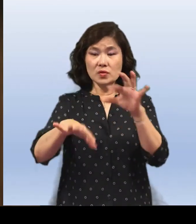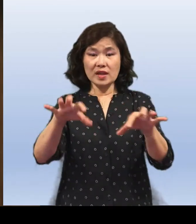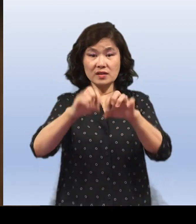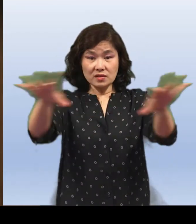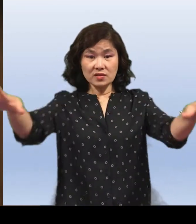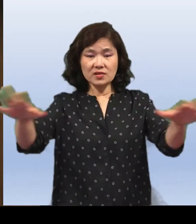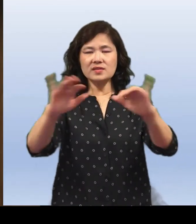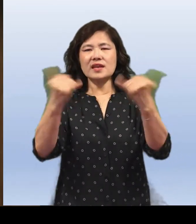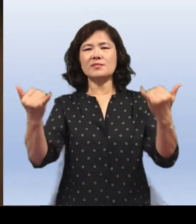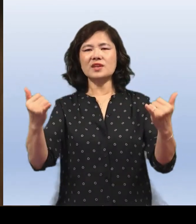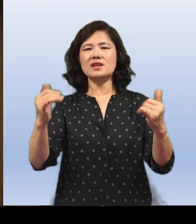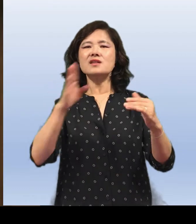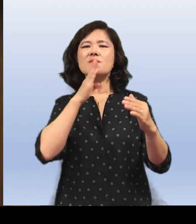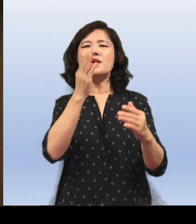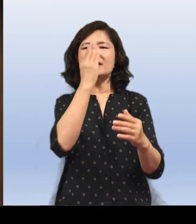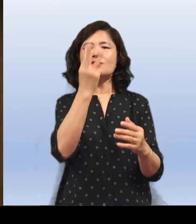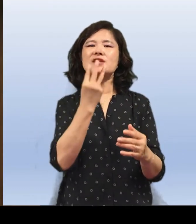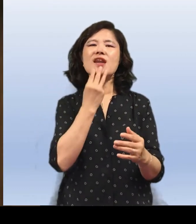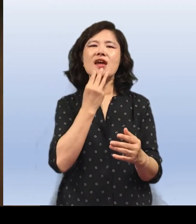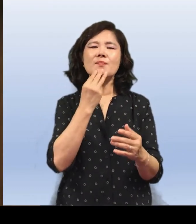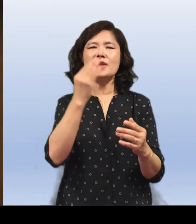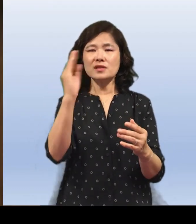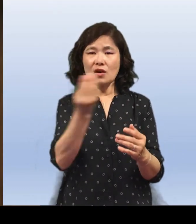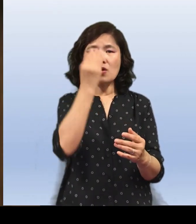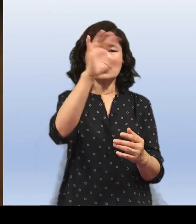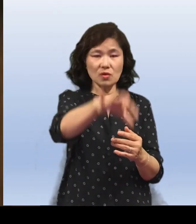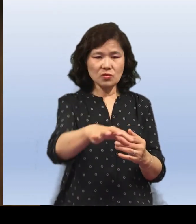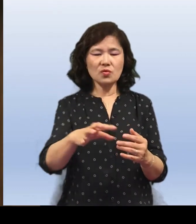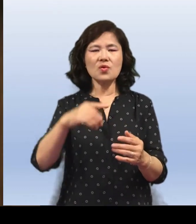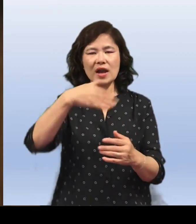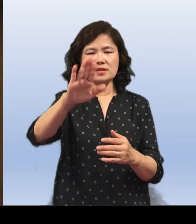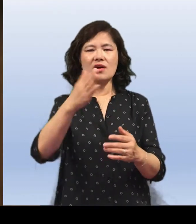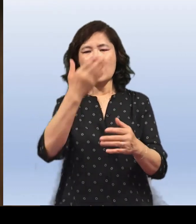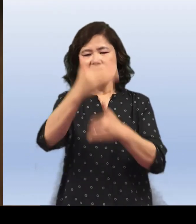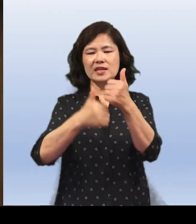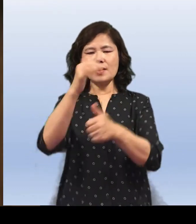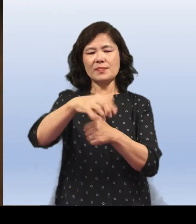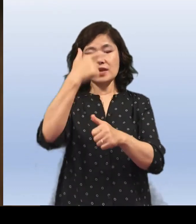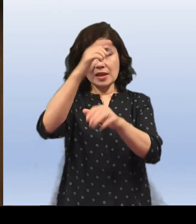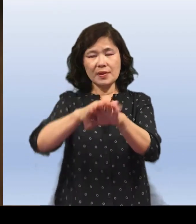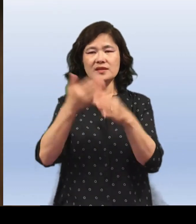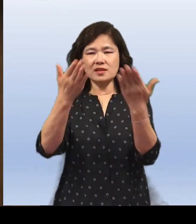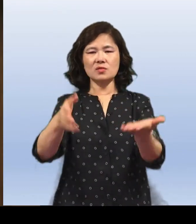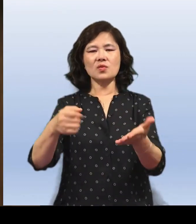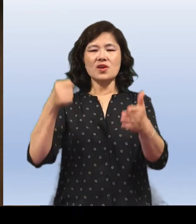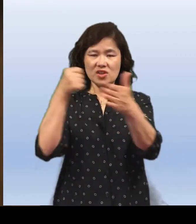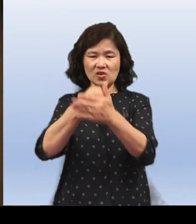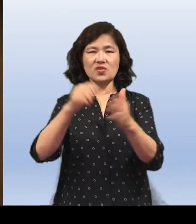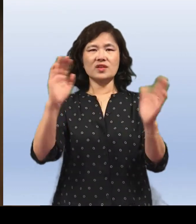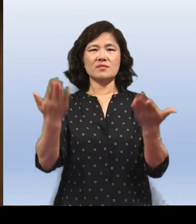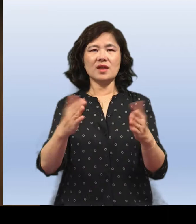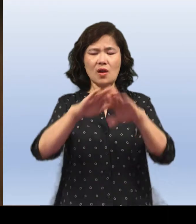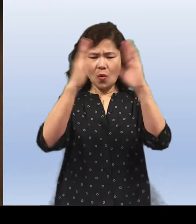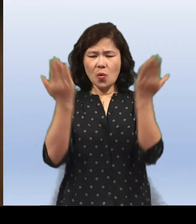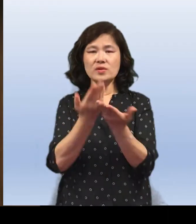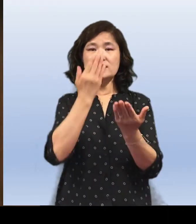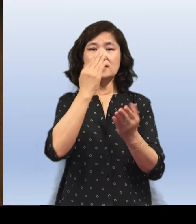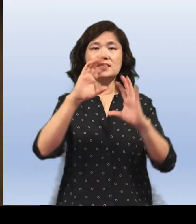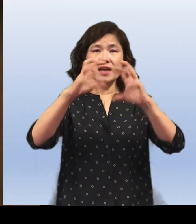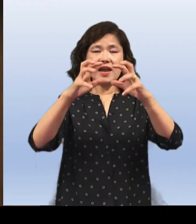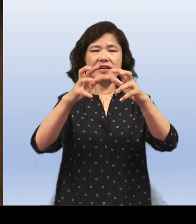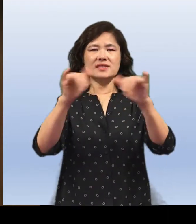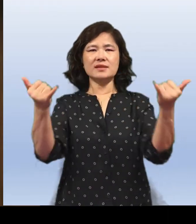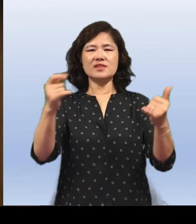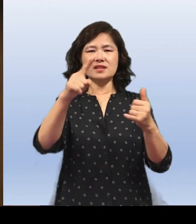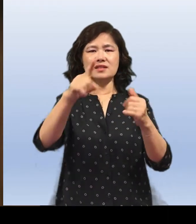있던 이스라엘 백성들이 예루살렘 성전으로 나가 하나님을 예배하도록 규정하고 있습니다. 이 온 이스라엘 백성이라는 것은 그 땅